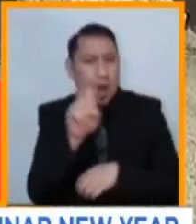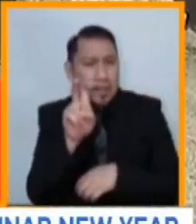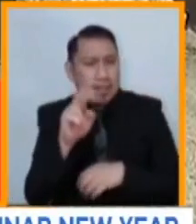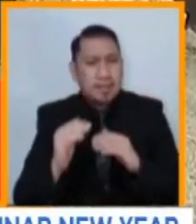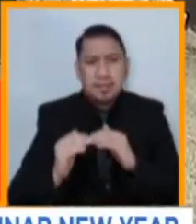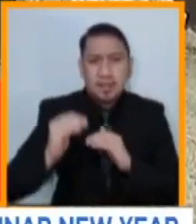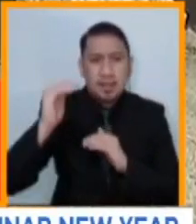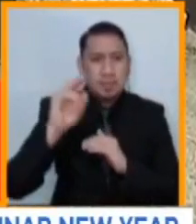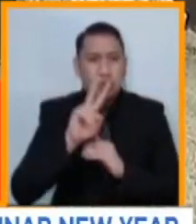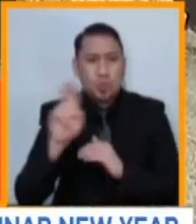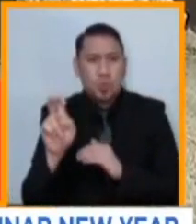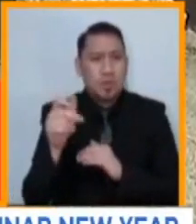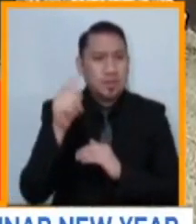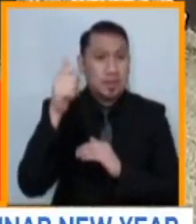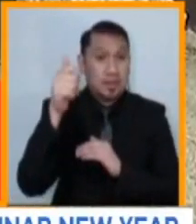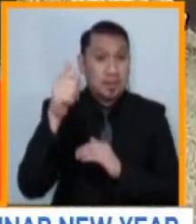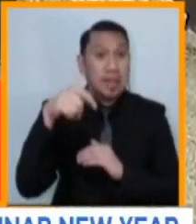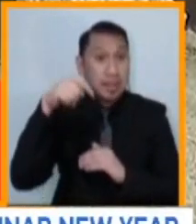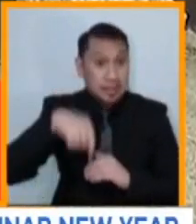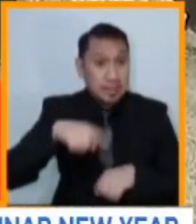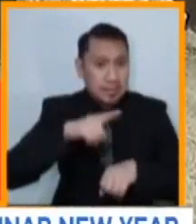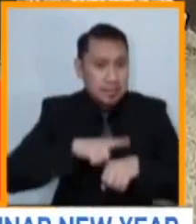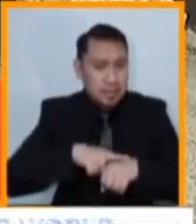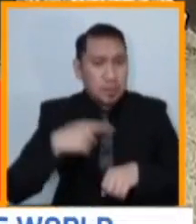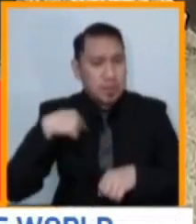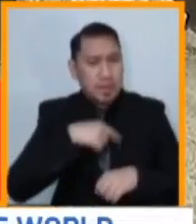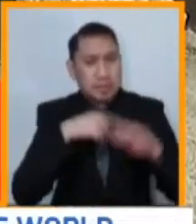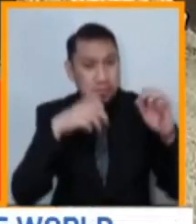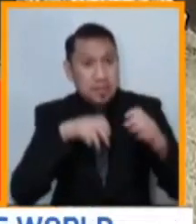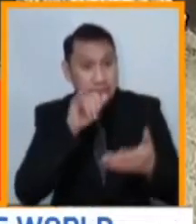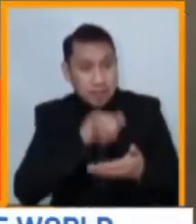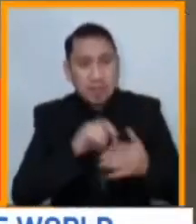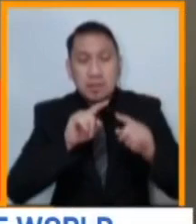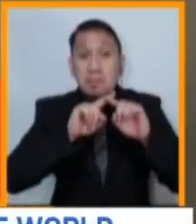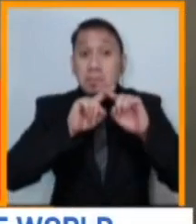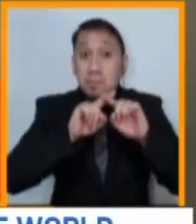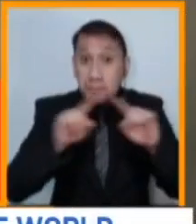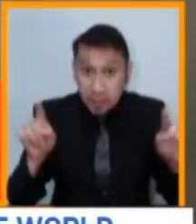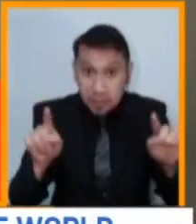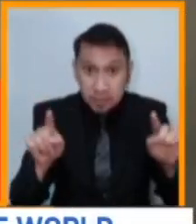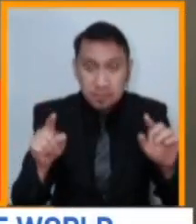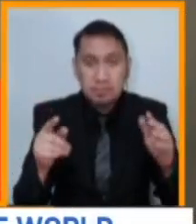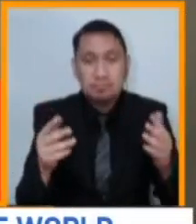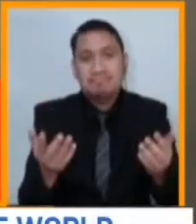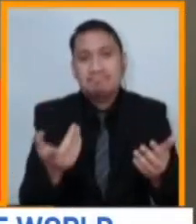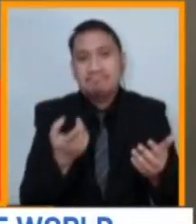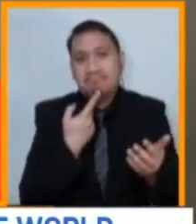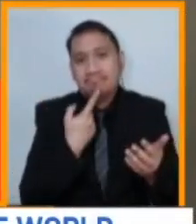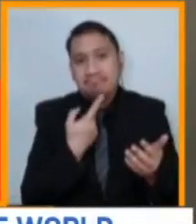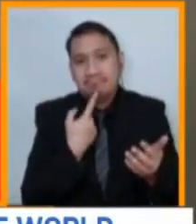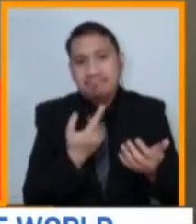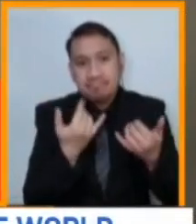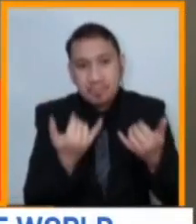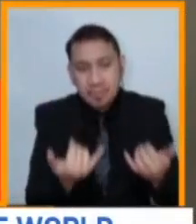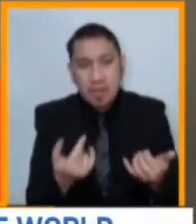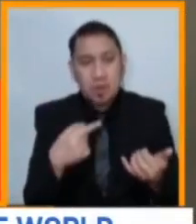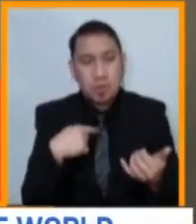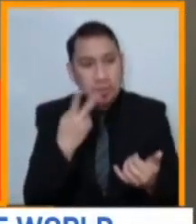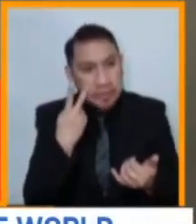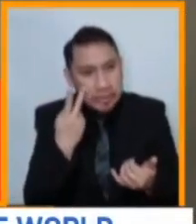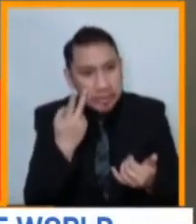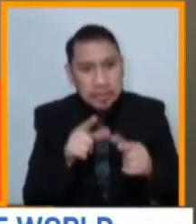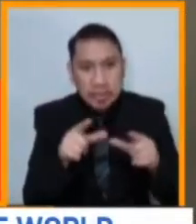may 10 metro po ang kababaan. Pero sabi nga po natin ay pinaghahandaan po natin ito para naman po